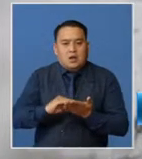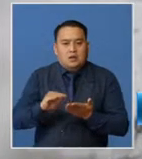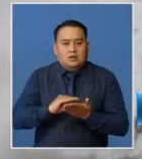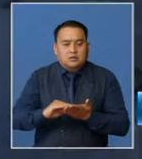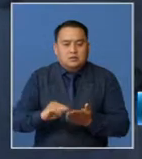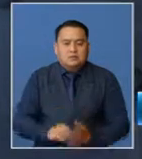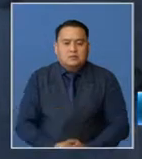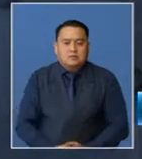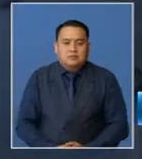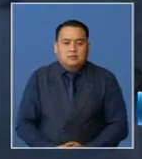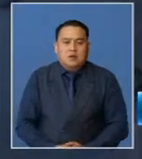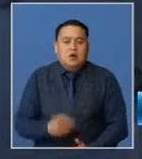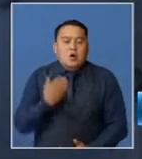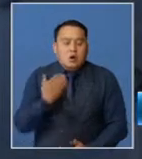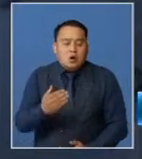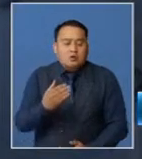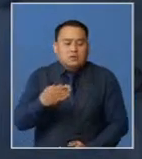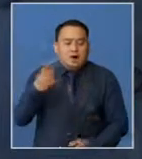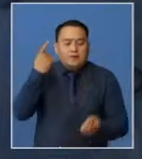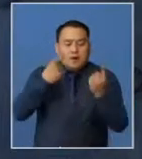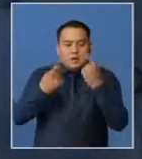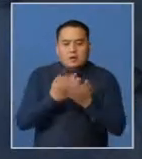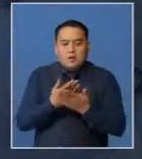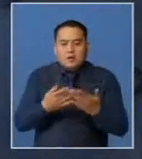Нағашыбай Алпысов. Ақсақал сондай-ақ белгілі ақындардың